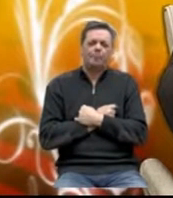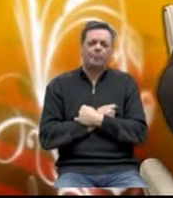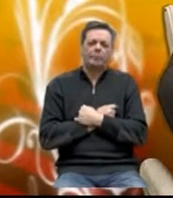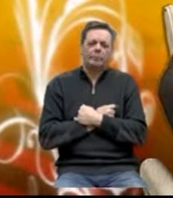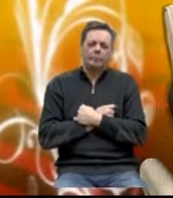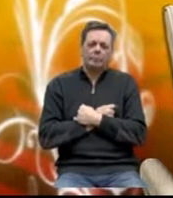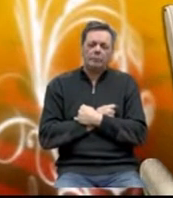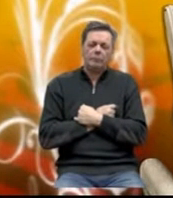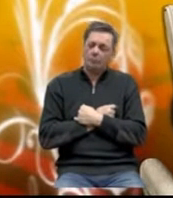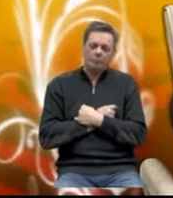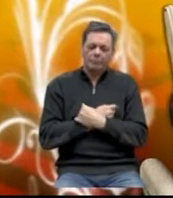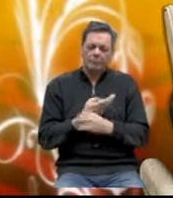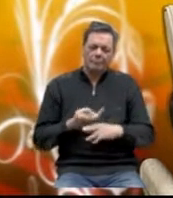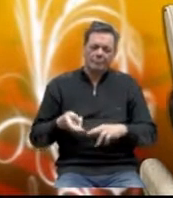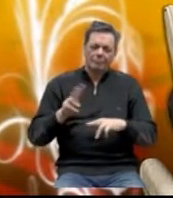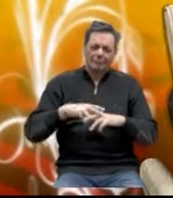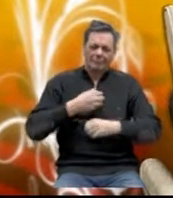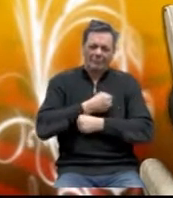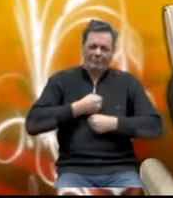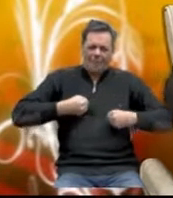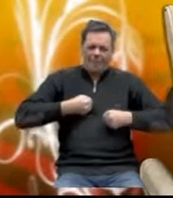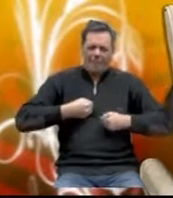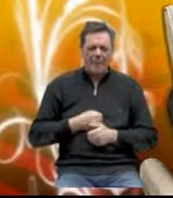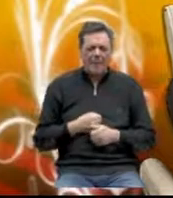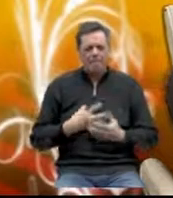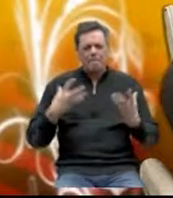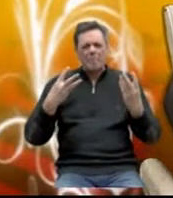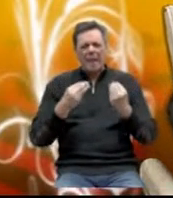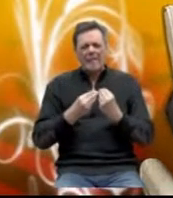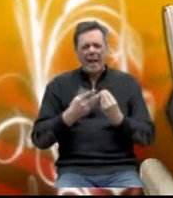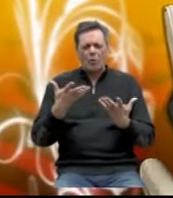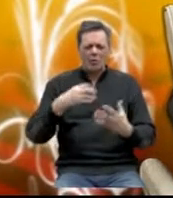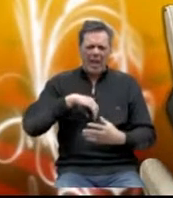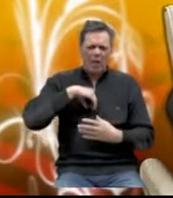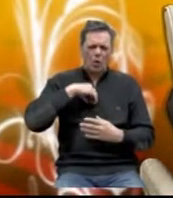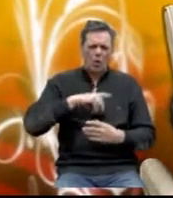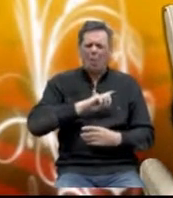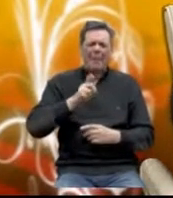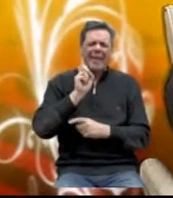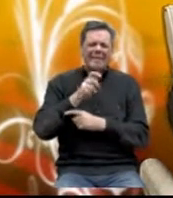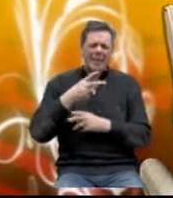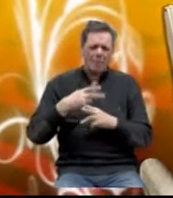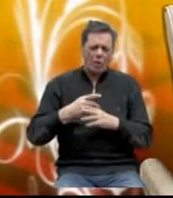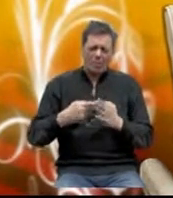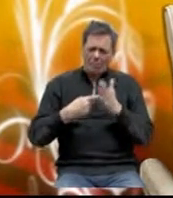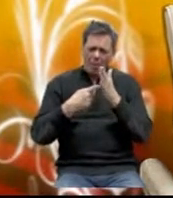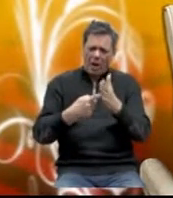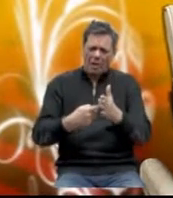ali prekomjerna tjelesna težina zajedno, velim, sa tim kroničnim nezaraznim bolestima